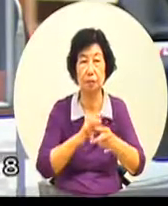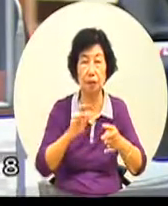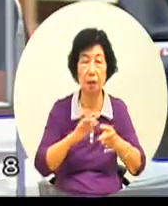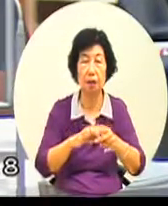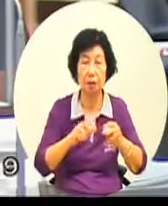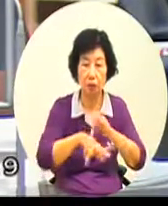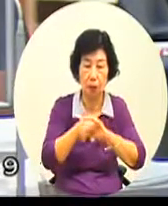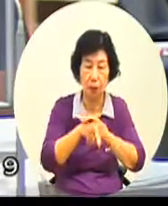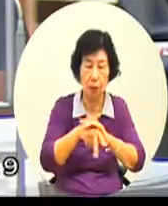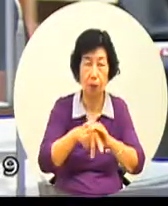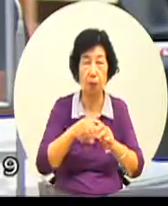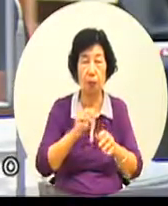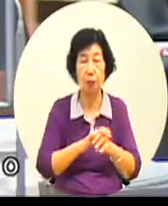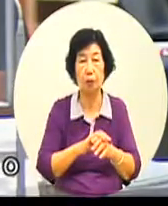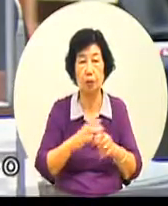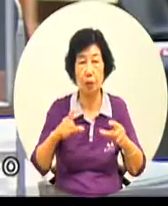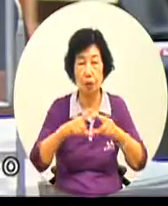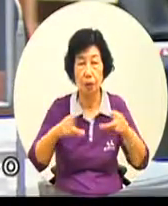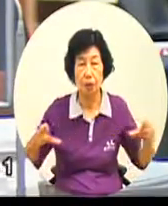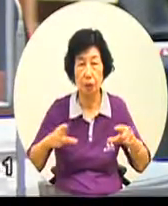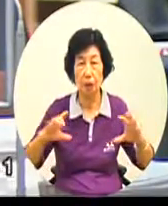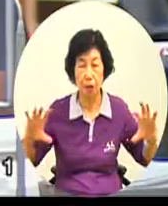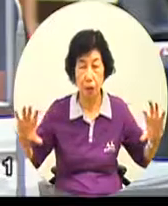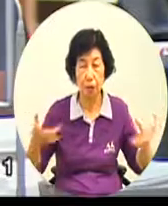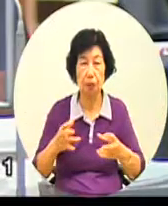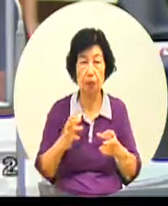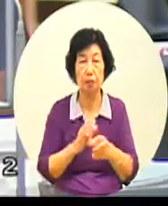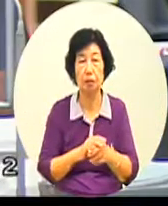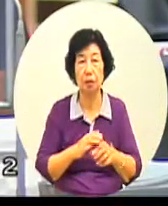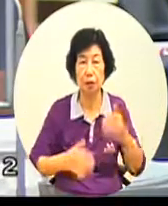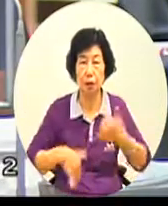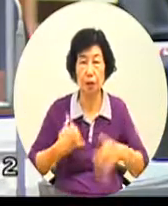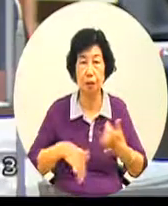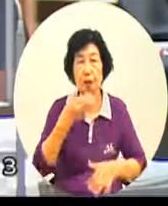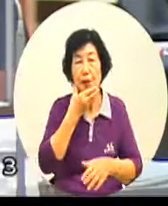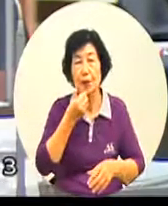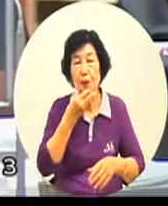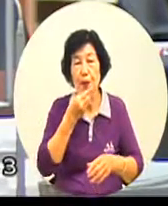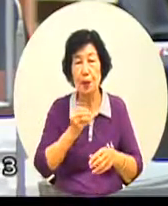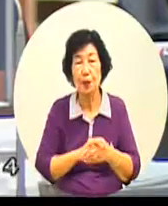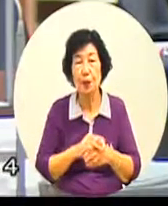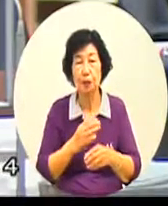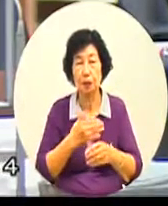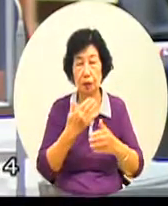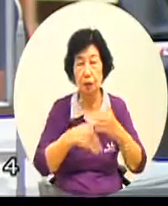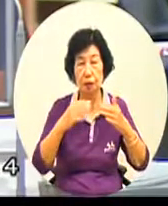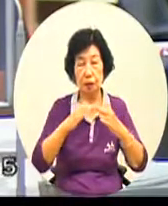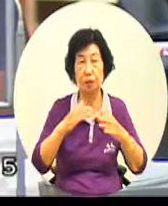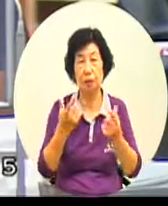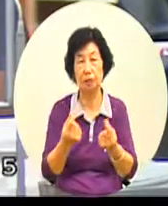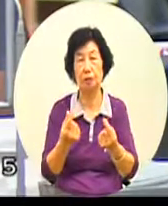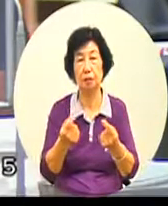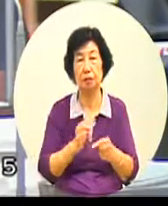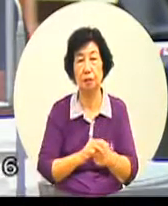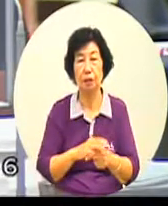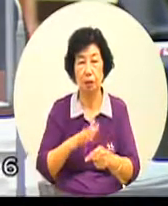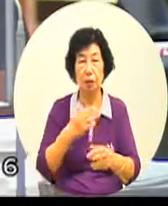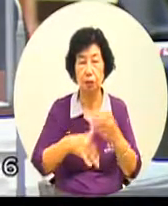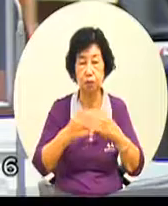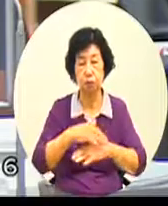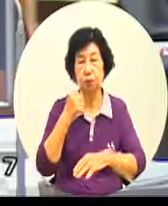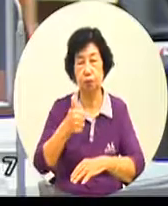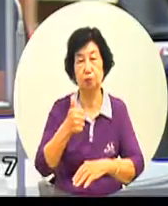大同热壶水厂啊哈，啊这个成立的这个案子哦，可以说是非常成功的案